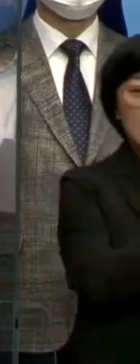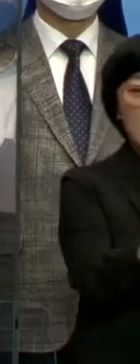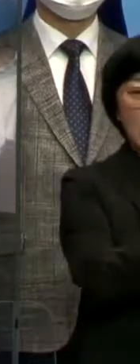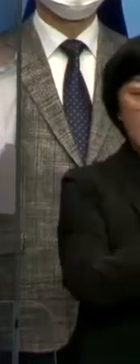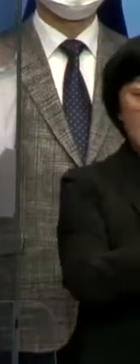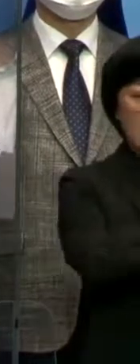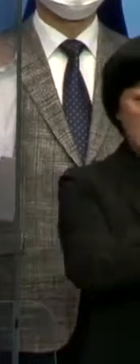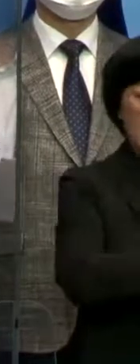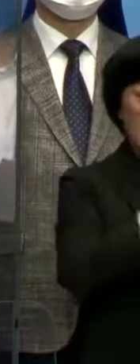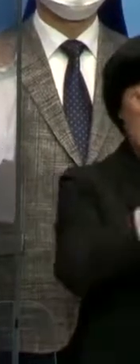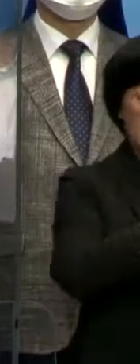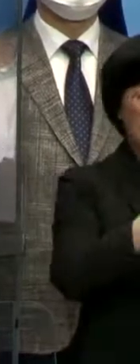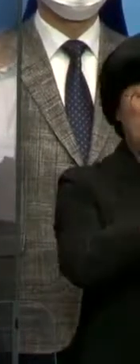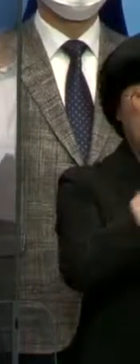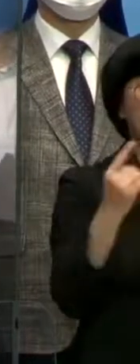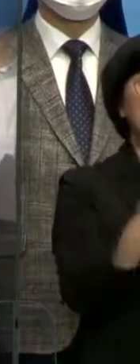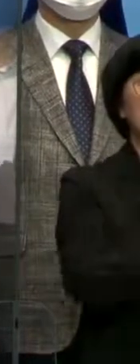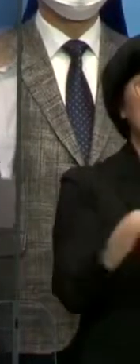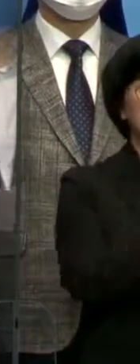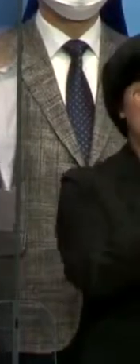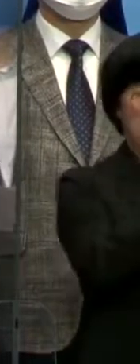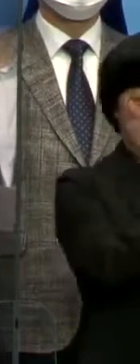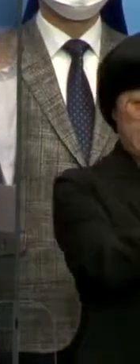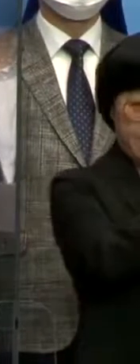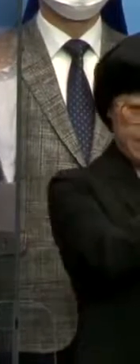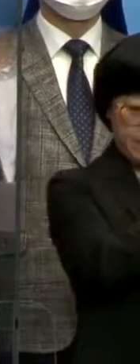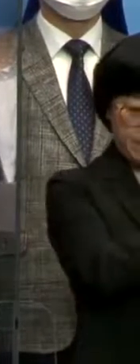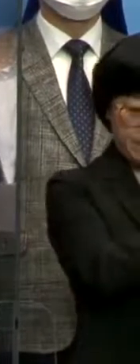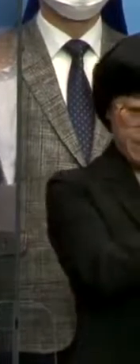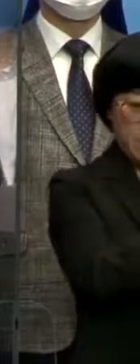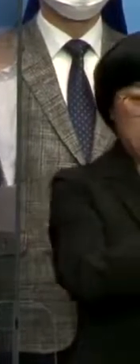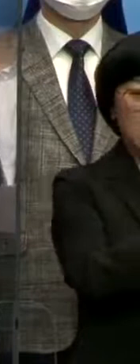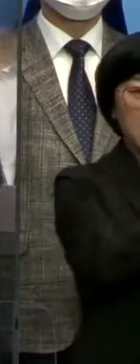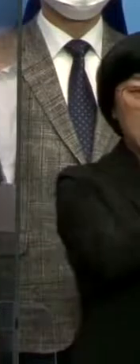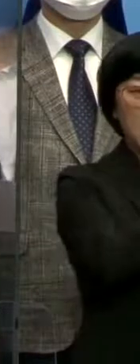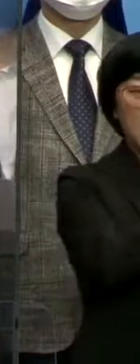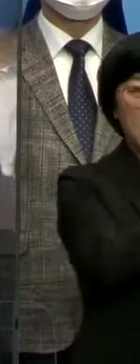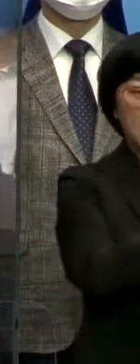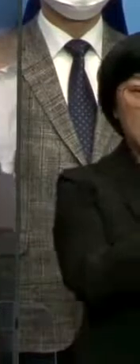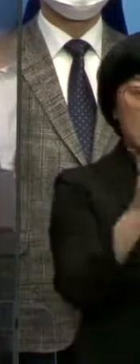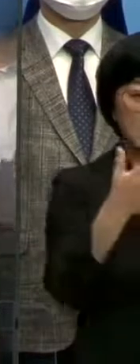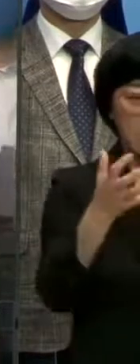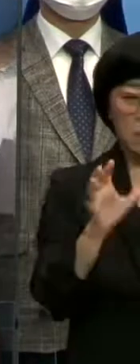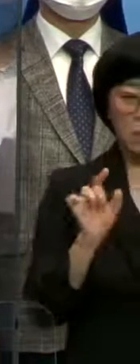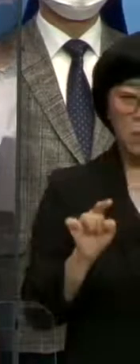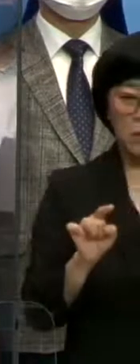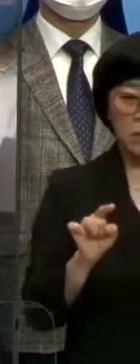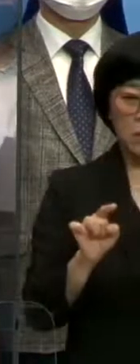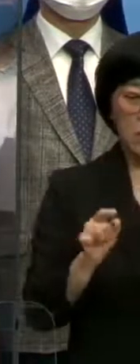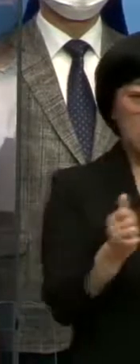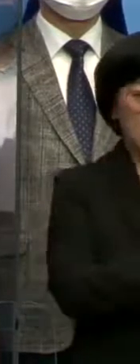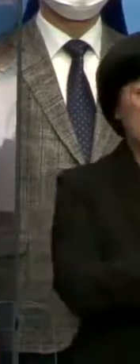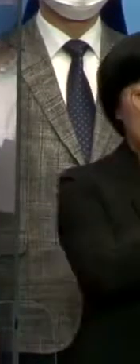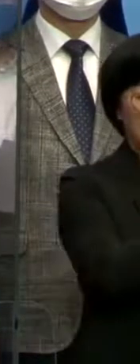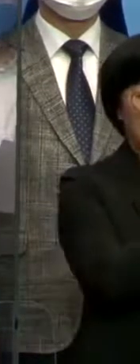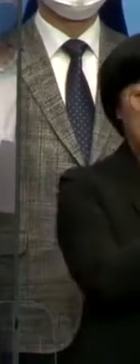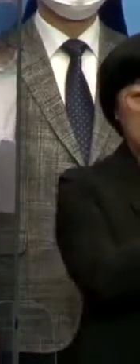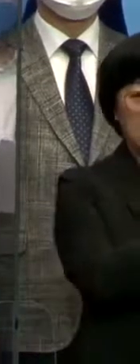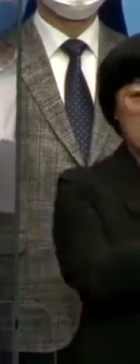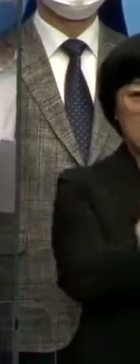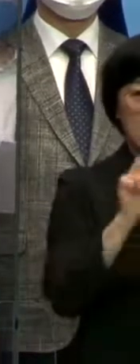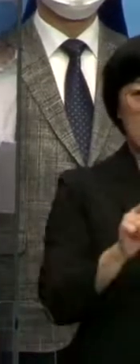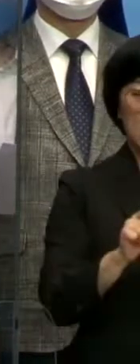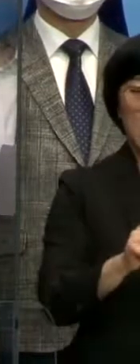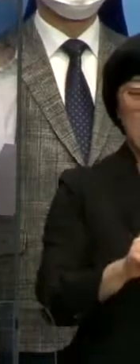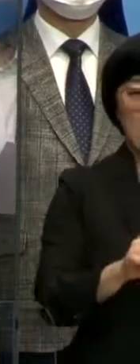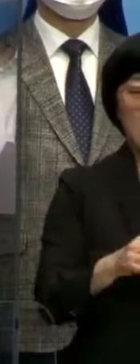특혜와 특권을 바로잡기 위한 법안입니다. 그러나 이들 법안은 야당 의원이 위원장을 맡고 있는